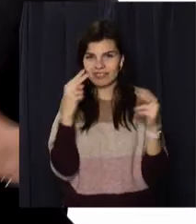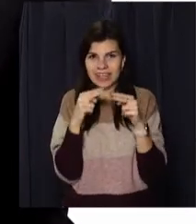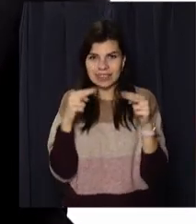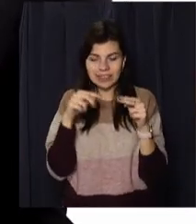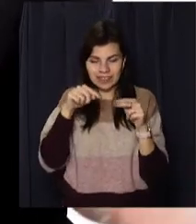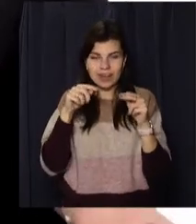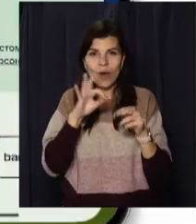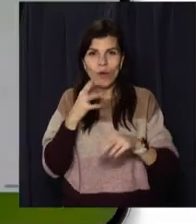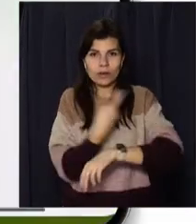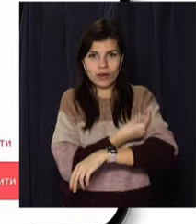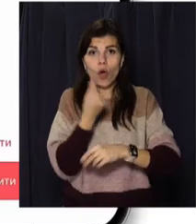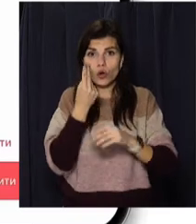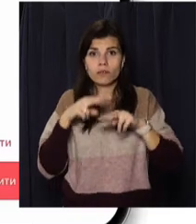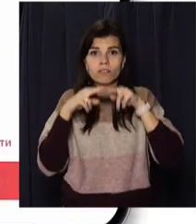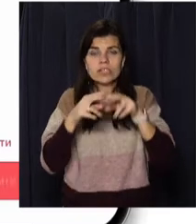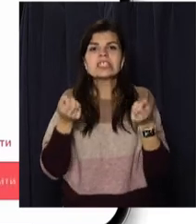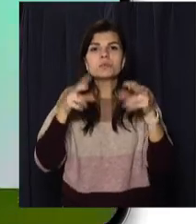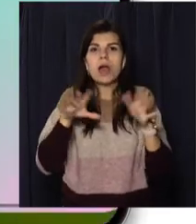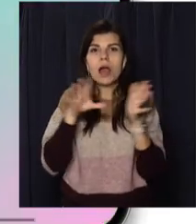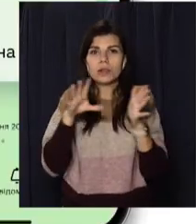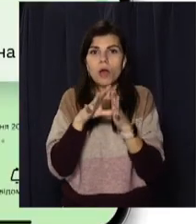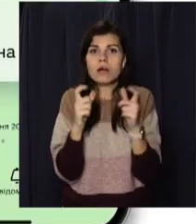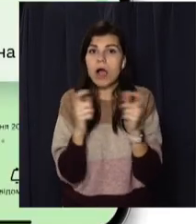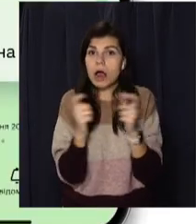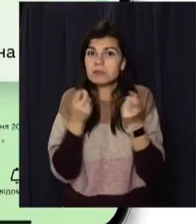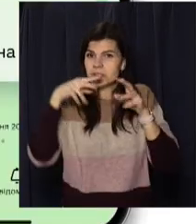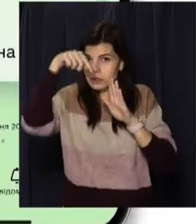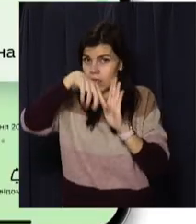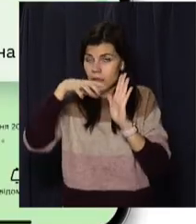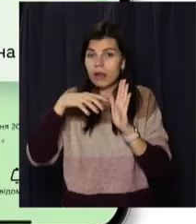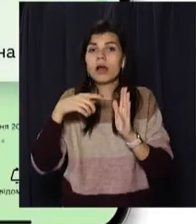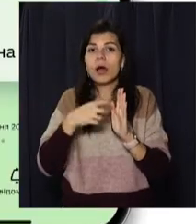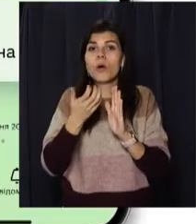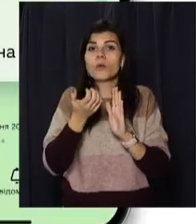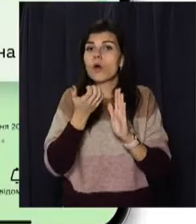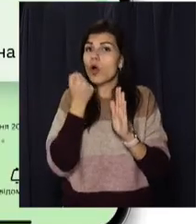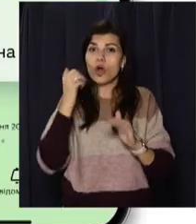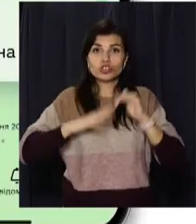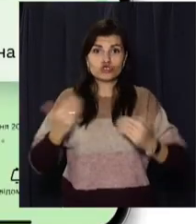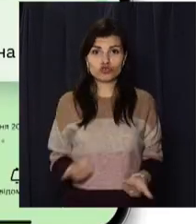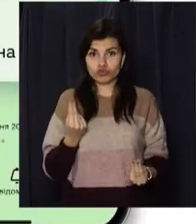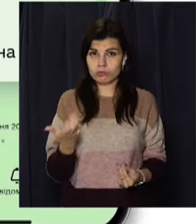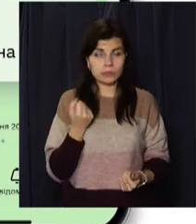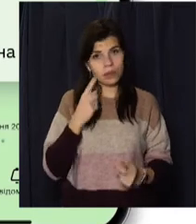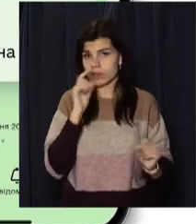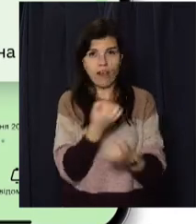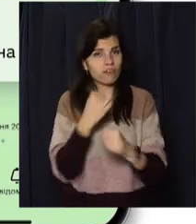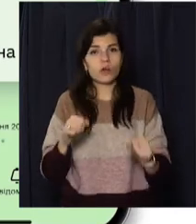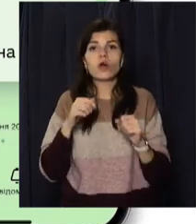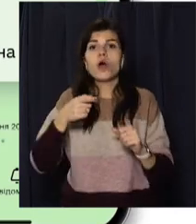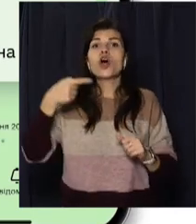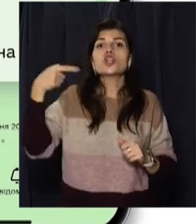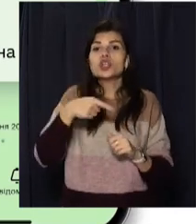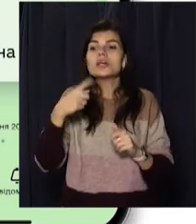«Дія». Гроші нараховують на спеціальні електронні картки. Отримати їх готівкою неможливо. Витратити ковідну